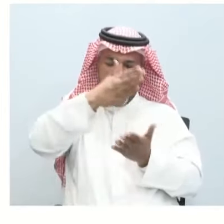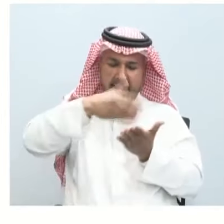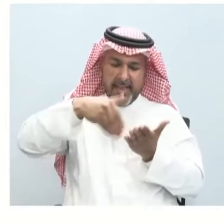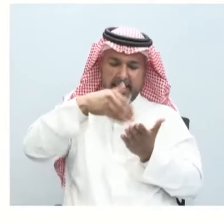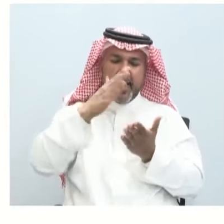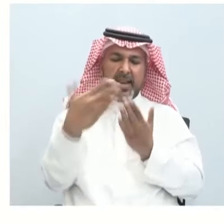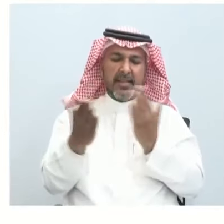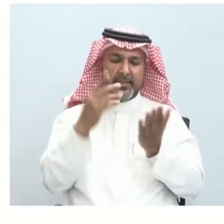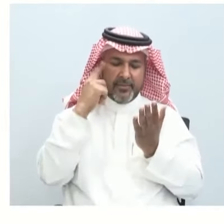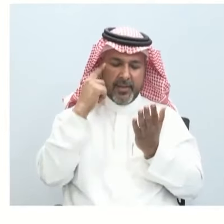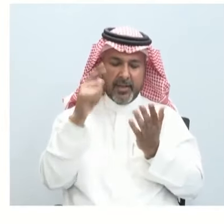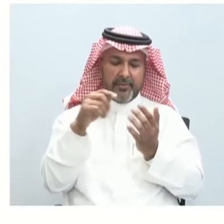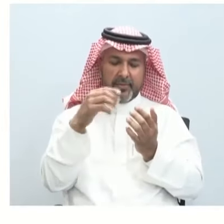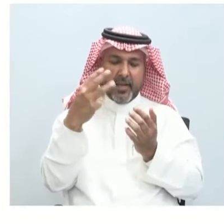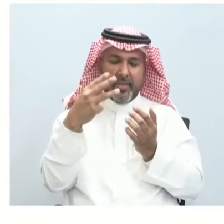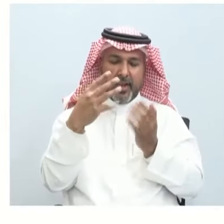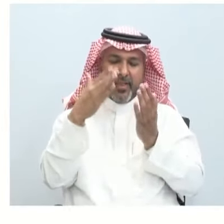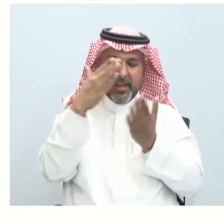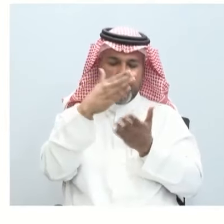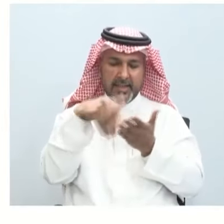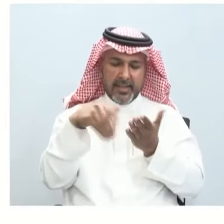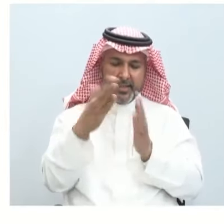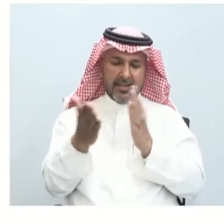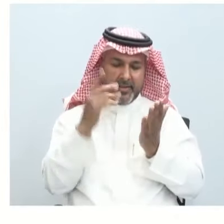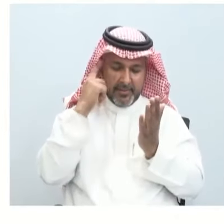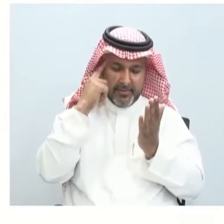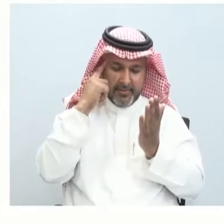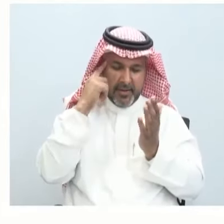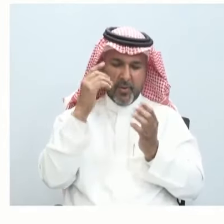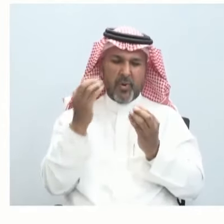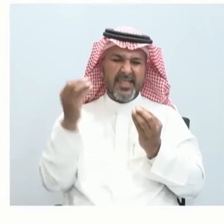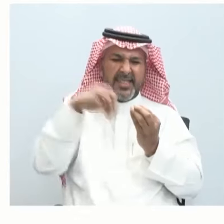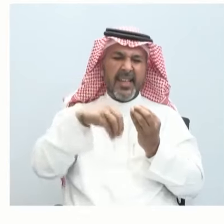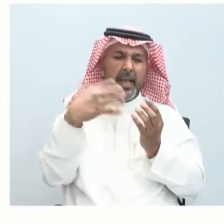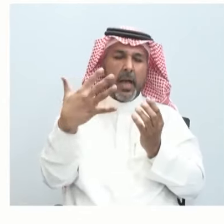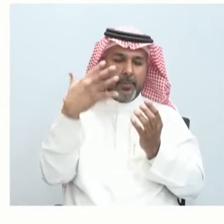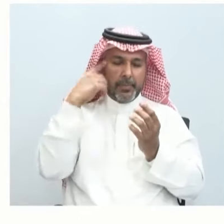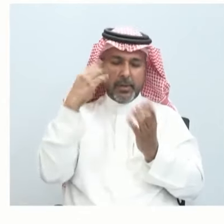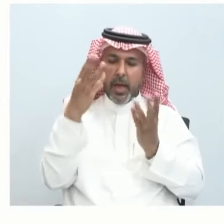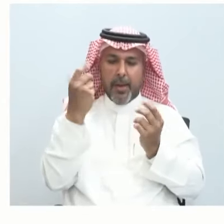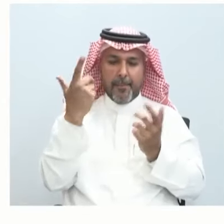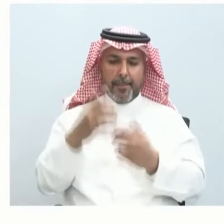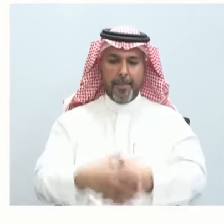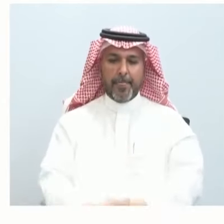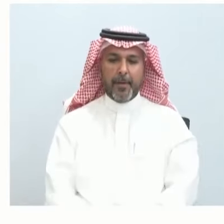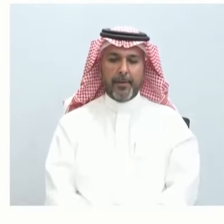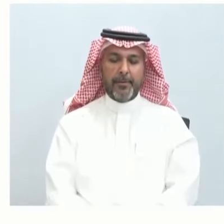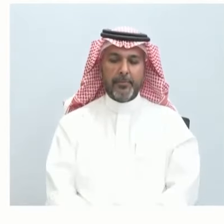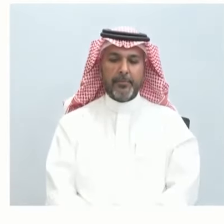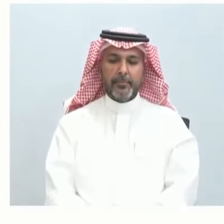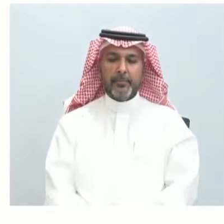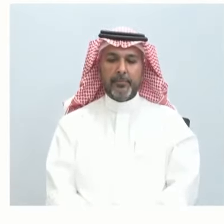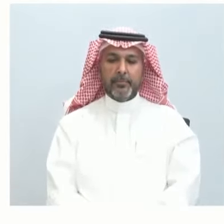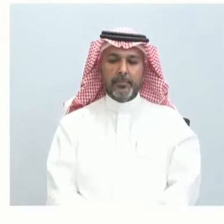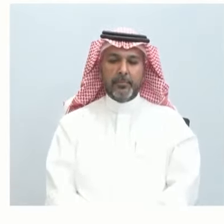عباره عن الطول وكما اخبرنا الطول عباره عن قم بترجمه العباره عباره عن نصف العرض بالاضافه